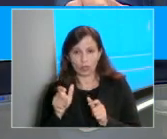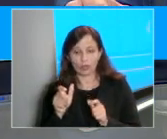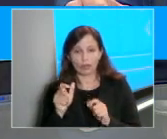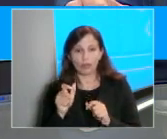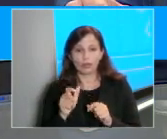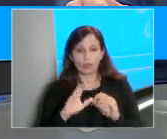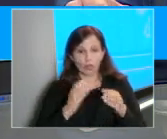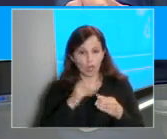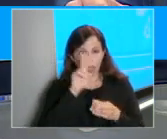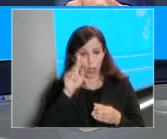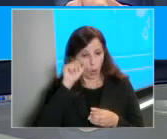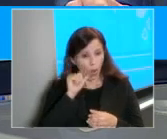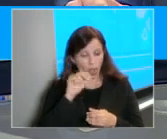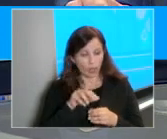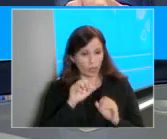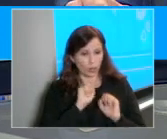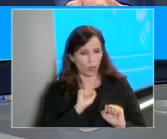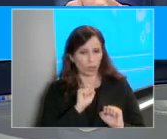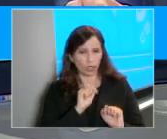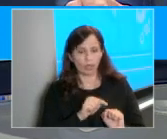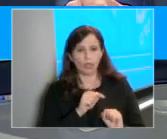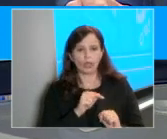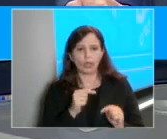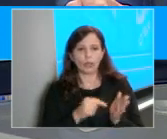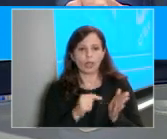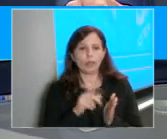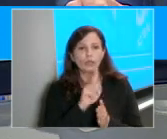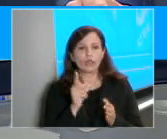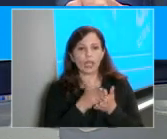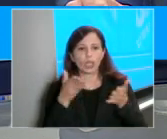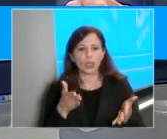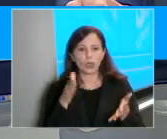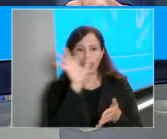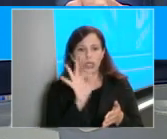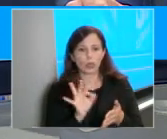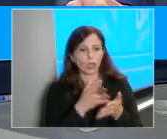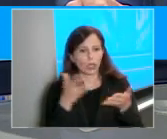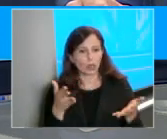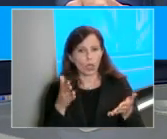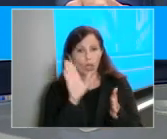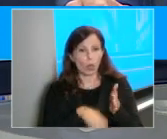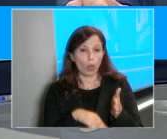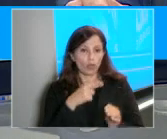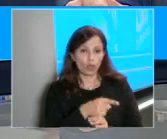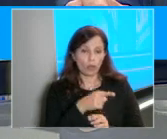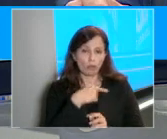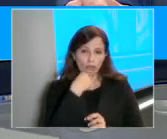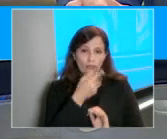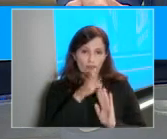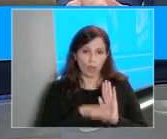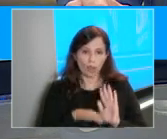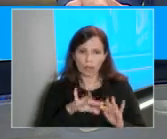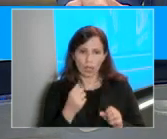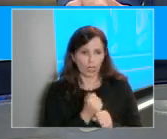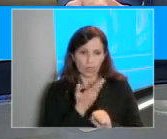על כחול לבן, כי יש להם איזה, אתה יודע, זה משהו בסיסי פנימי, שמי שהכי גדול בוא נצביע לו, כי זה הסיכוי הכי גדול, למרות שכחול לבן מדברים הכי פחות על מה הם באמת